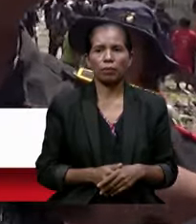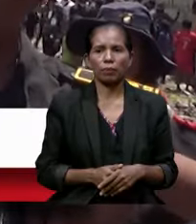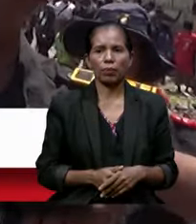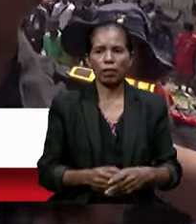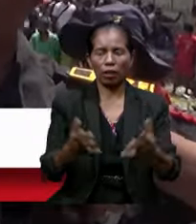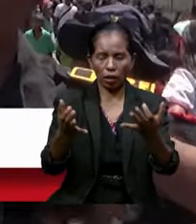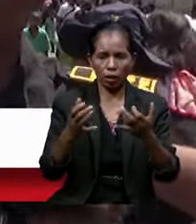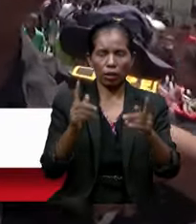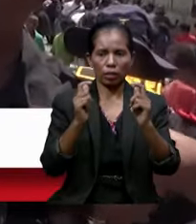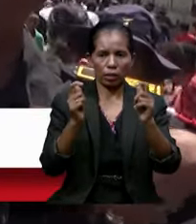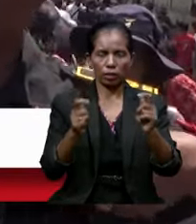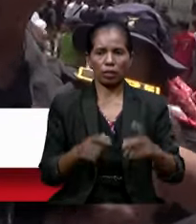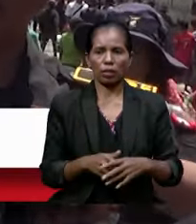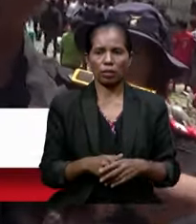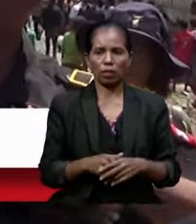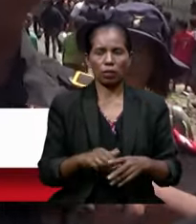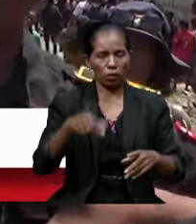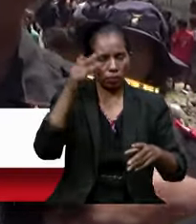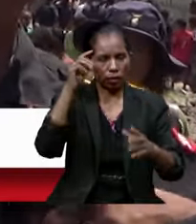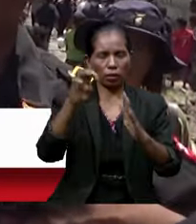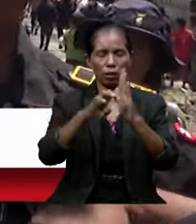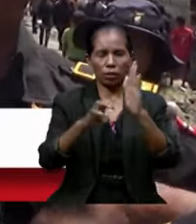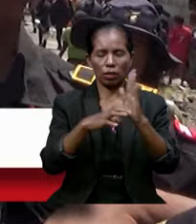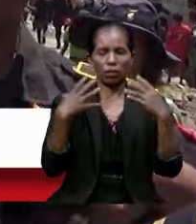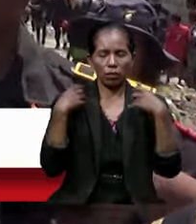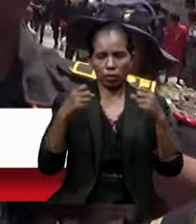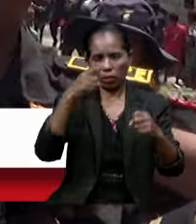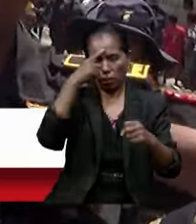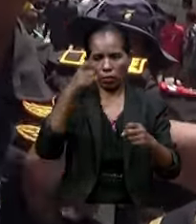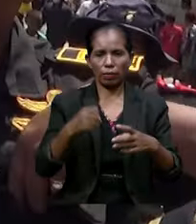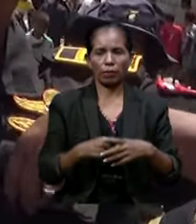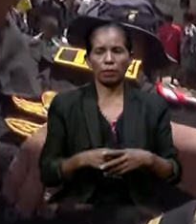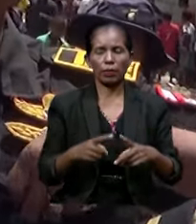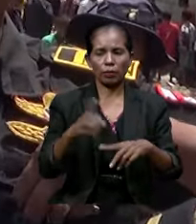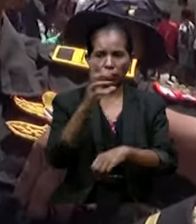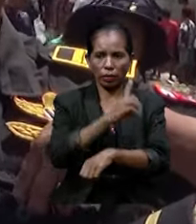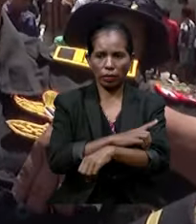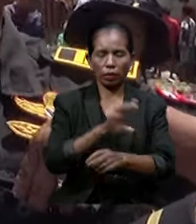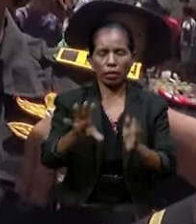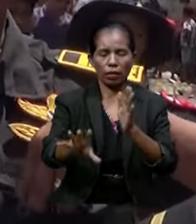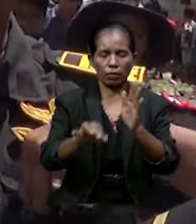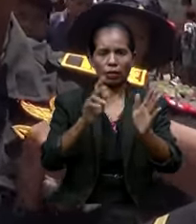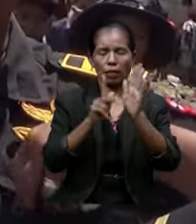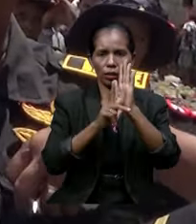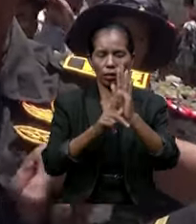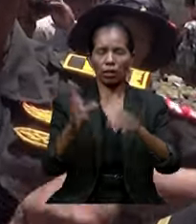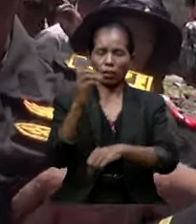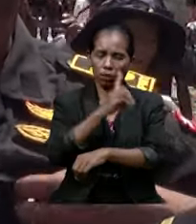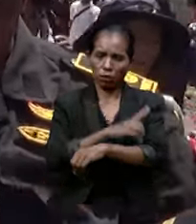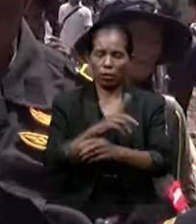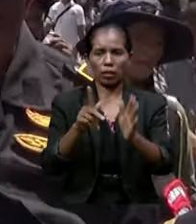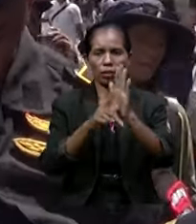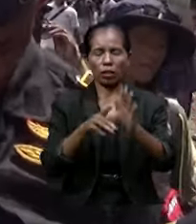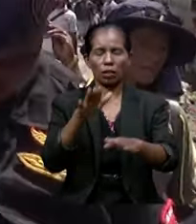akara koko governo estado ni fosa tamane oi eta na fatin kesha dorong hir de laran kesha tamba lokrai